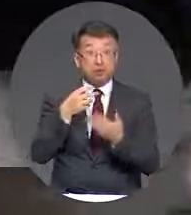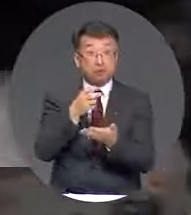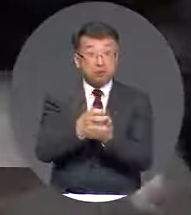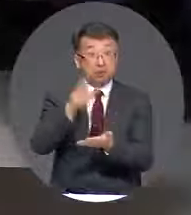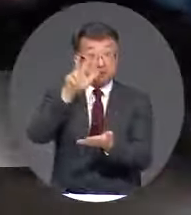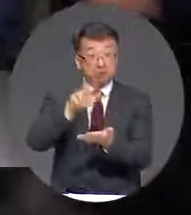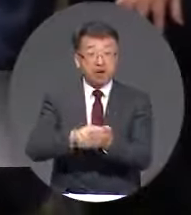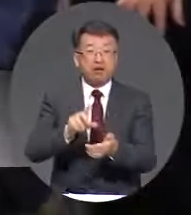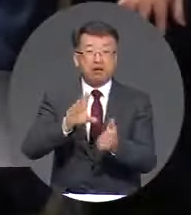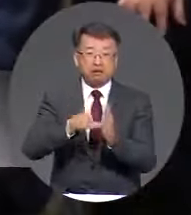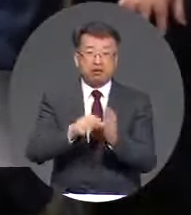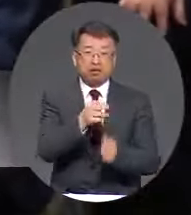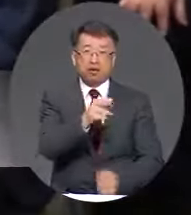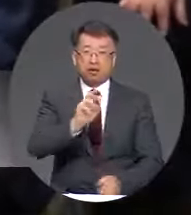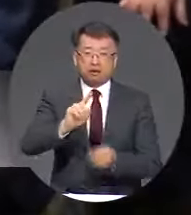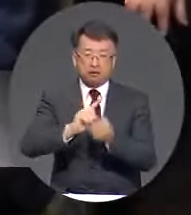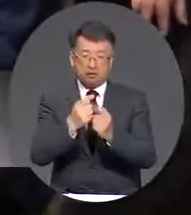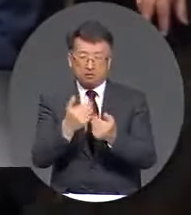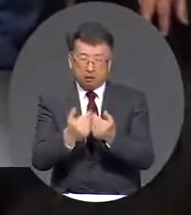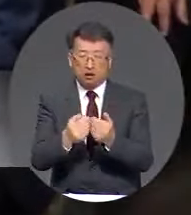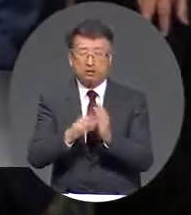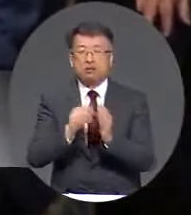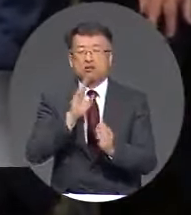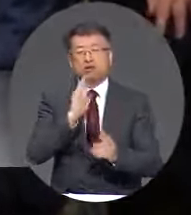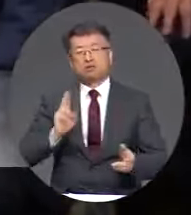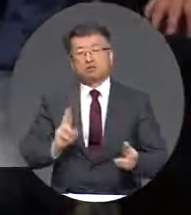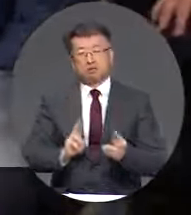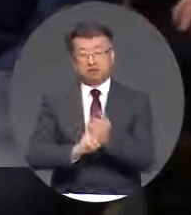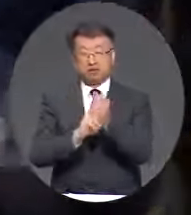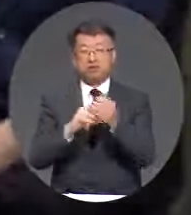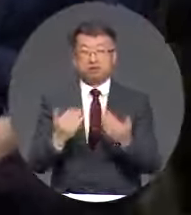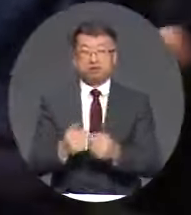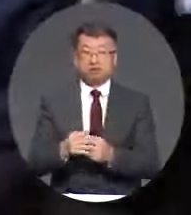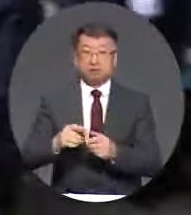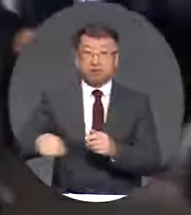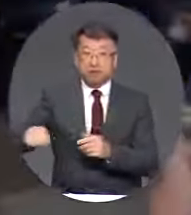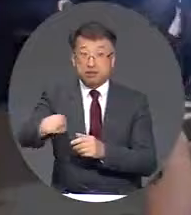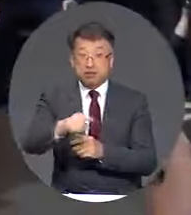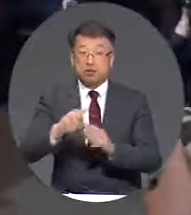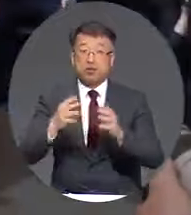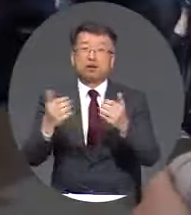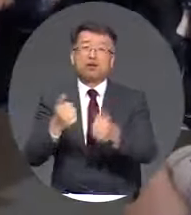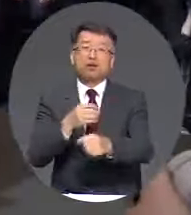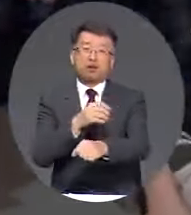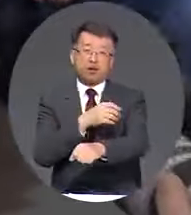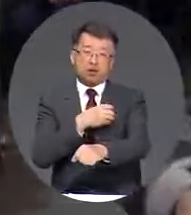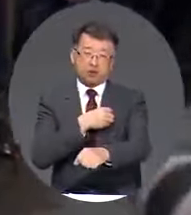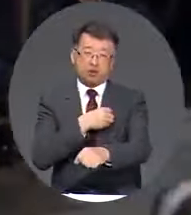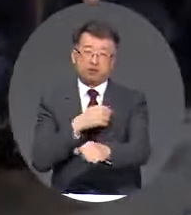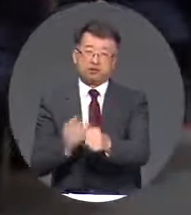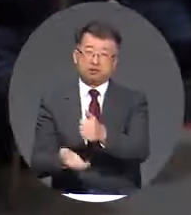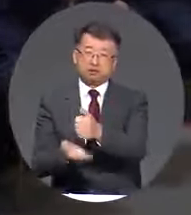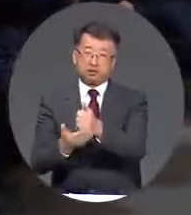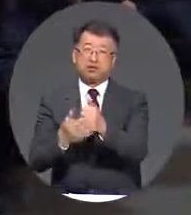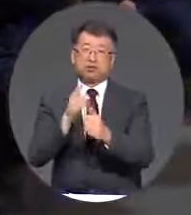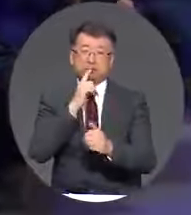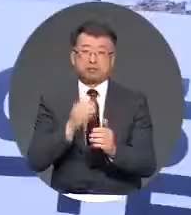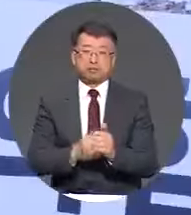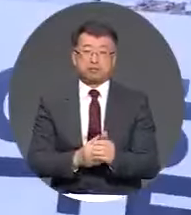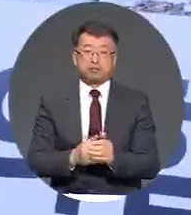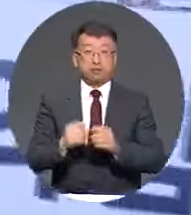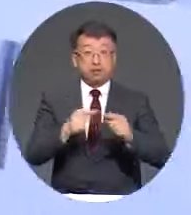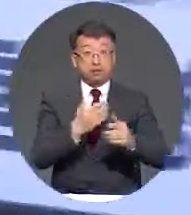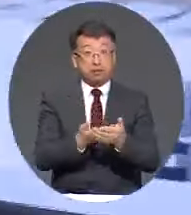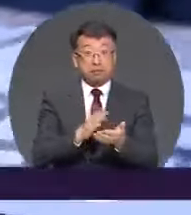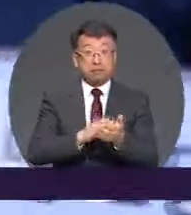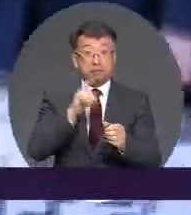갈등이 증폭된 시점에 기적 같은 일이라며 지역 국회의원들을 지켜 세우기도 했습니다. 한 위원장은